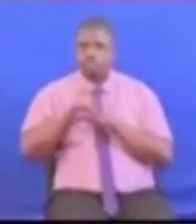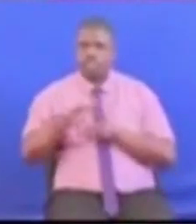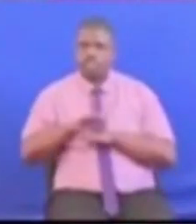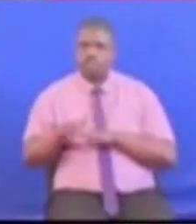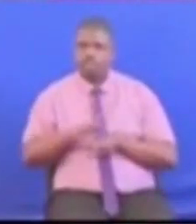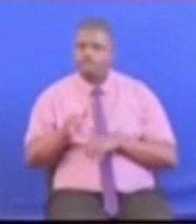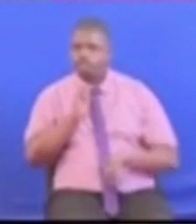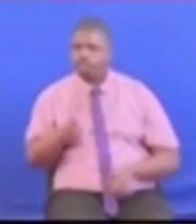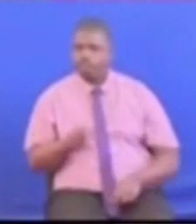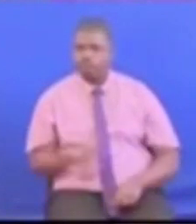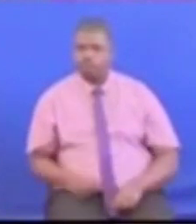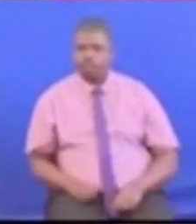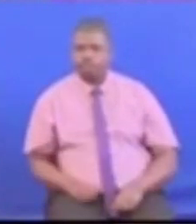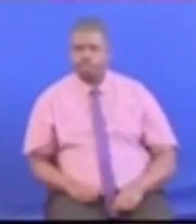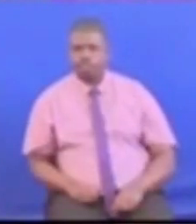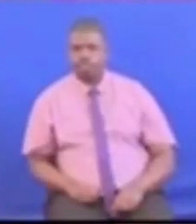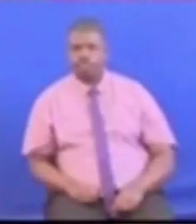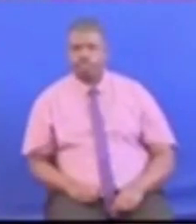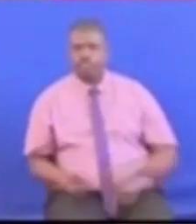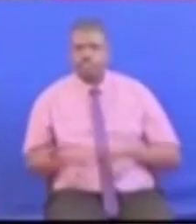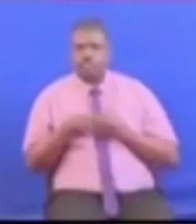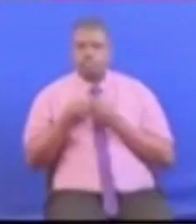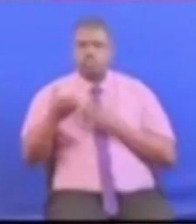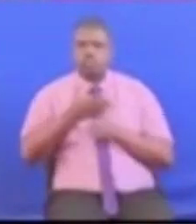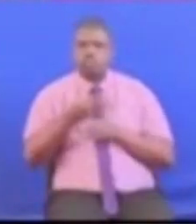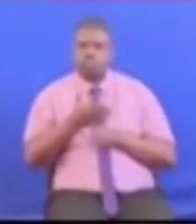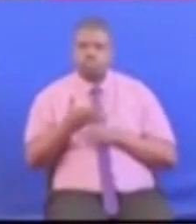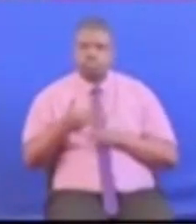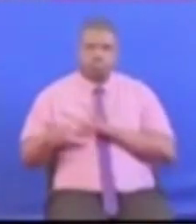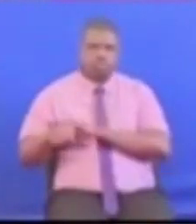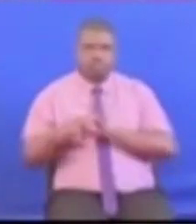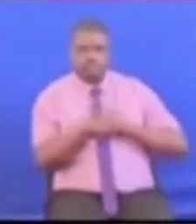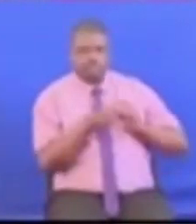maelekezo ya spika aliyoyatoa kuhusu